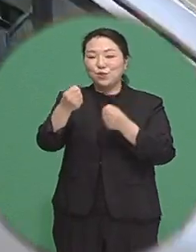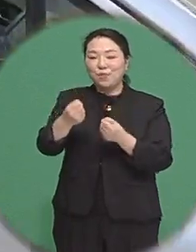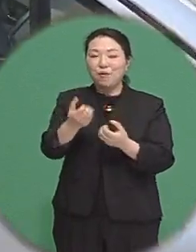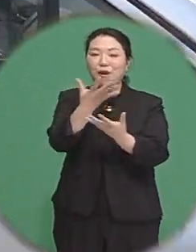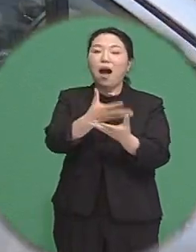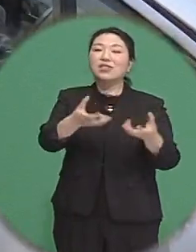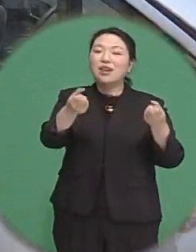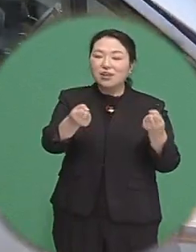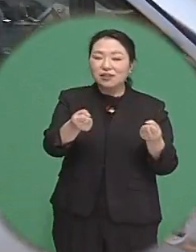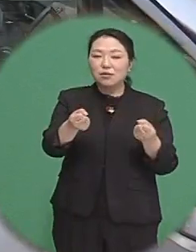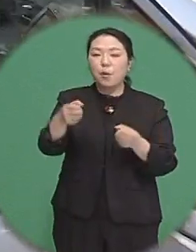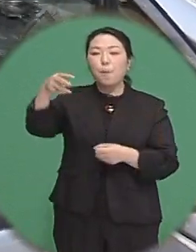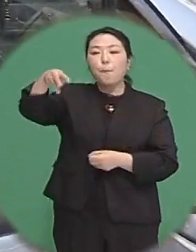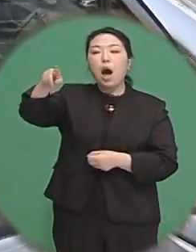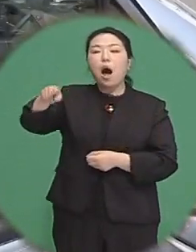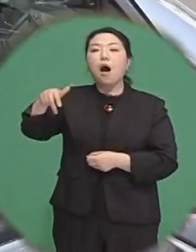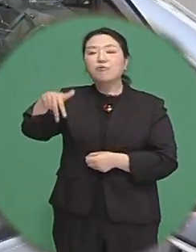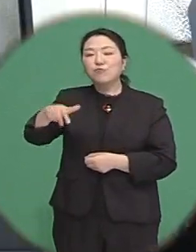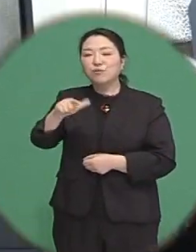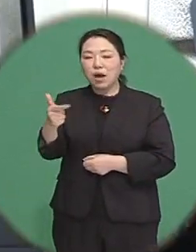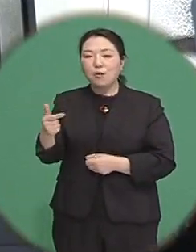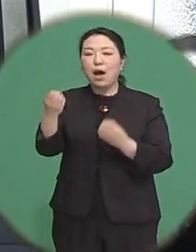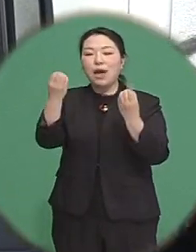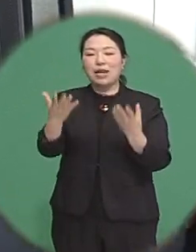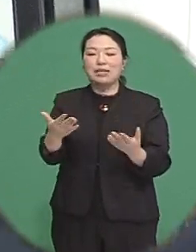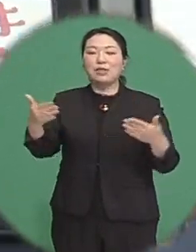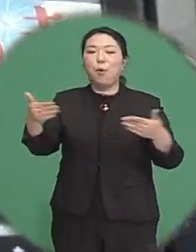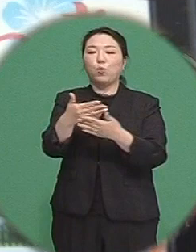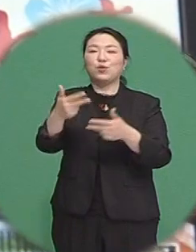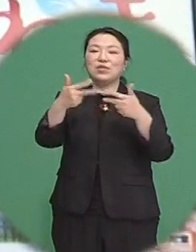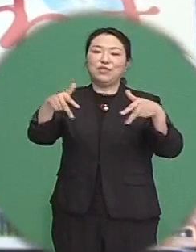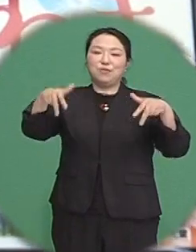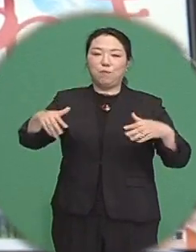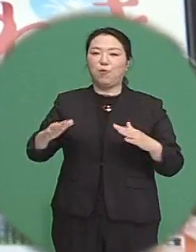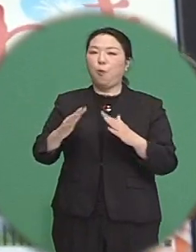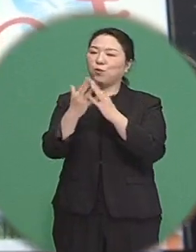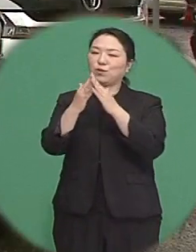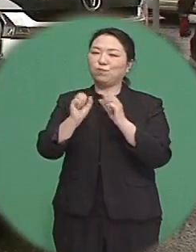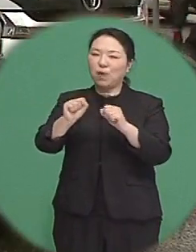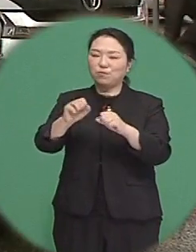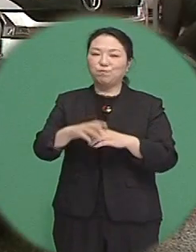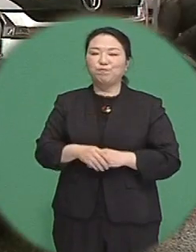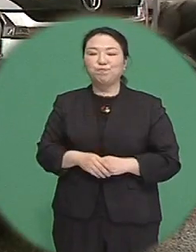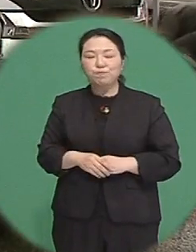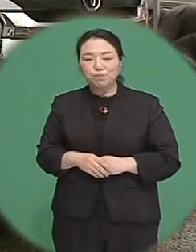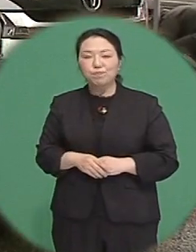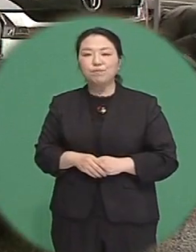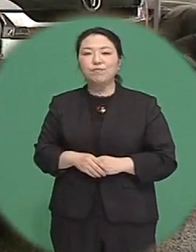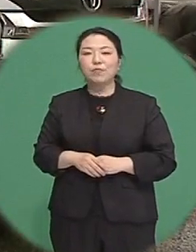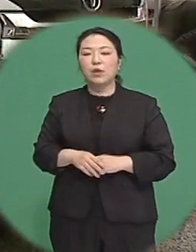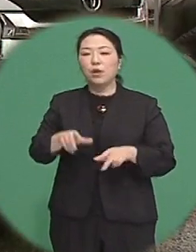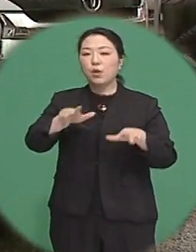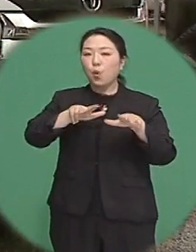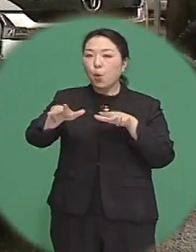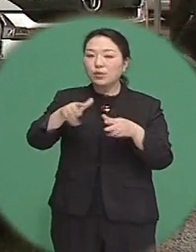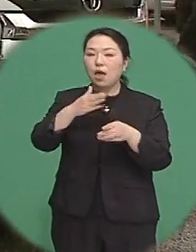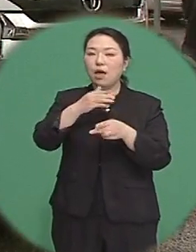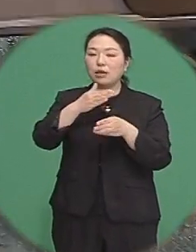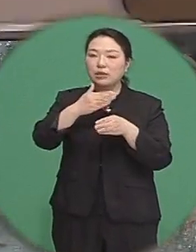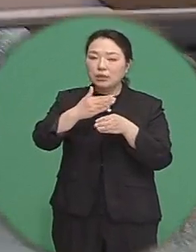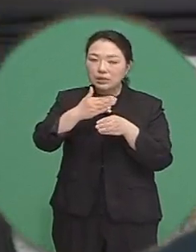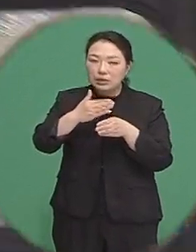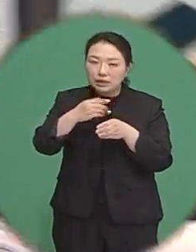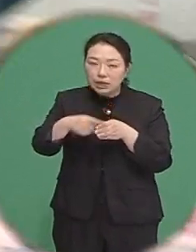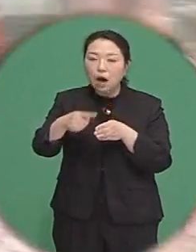とーの先端技術を活用した次世代交通システムを構築しますさらに矯正サービスの向上や